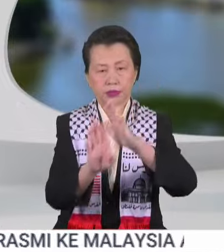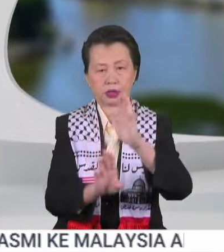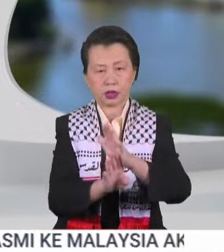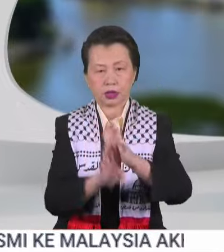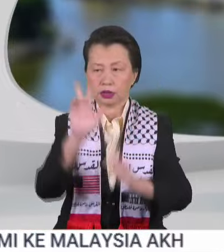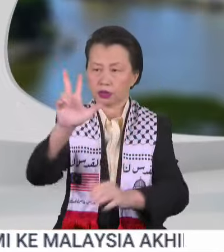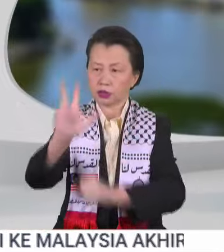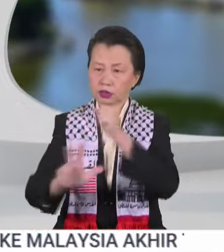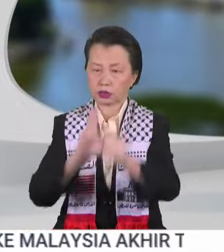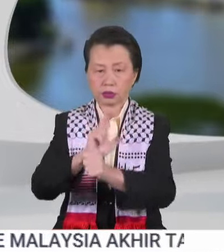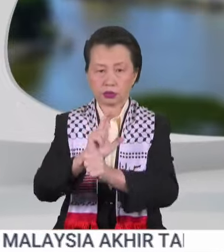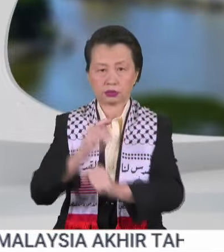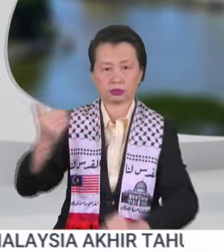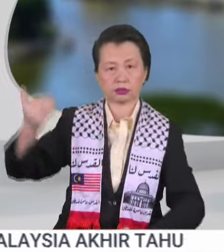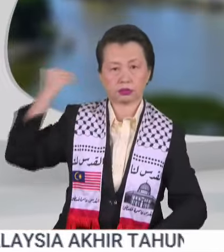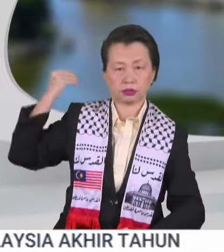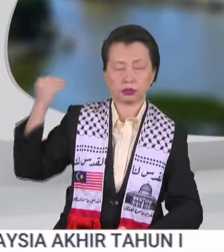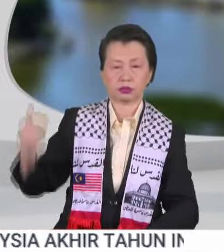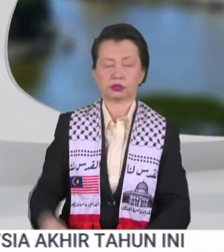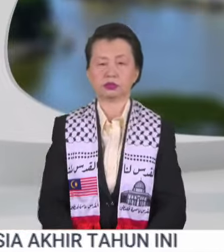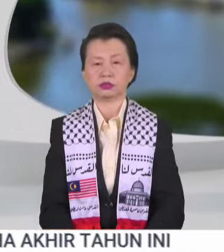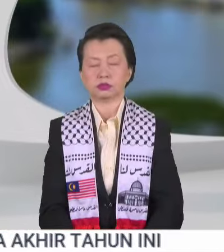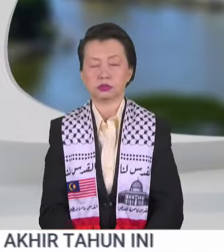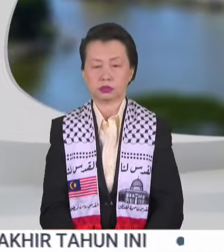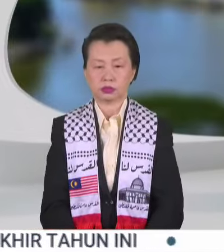3 tahun lepas.